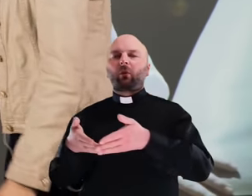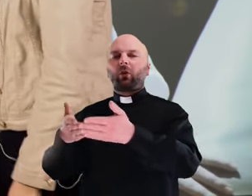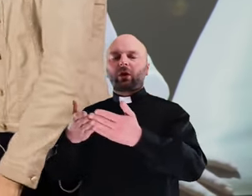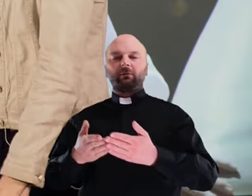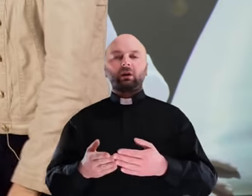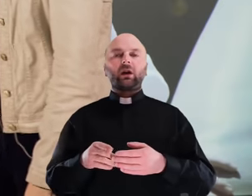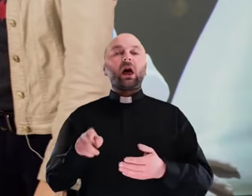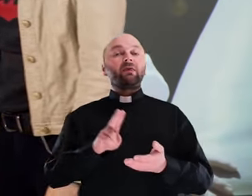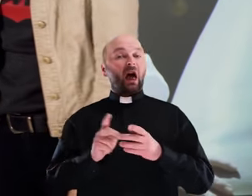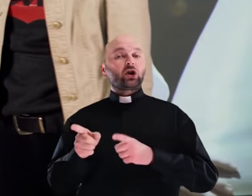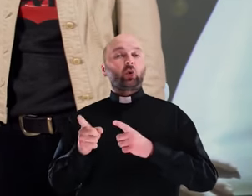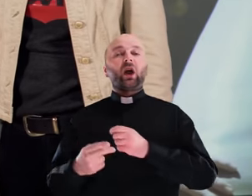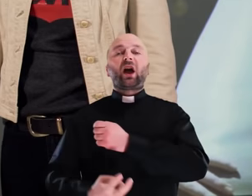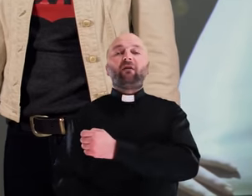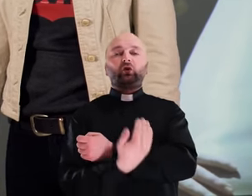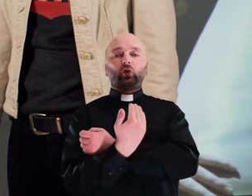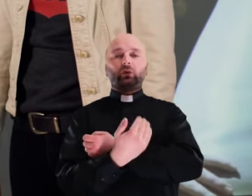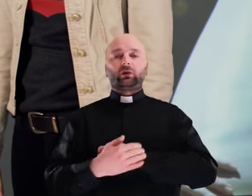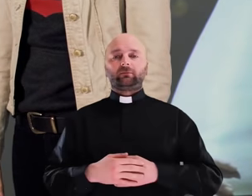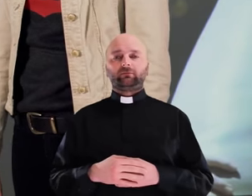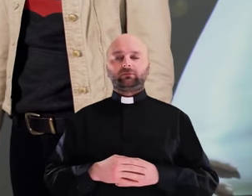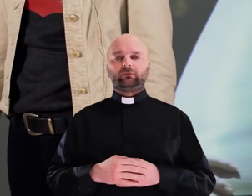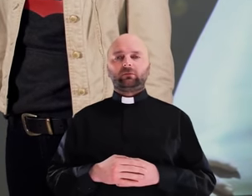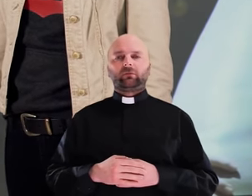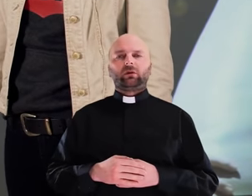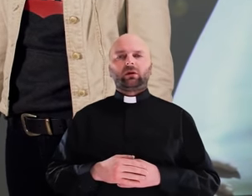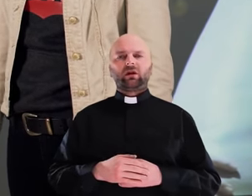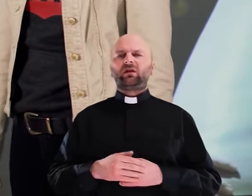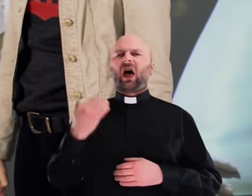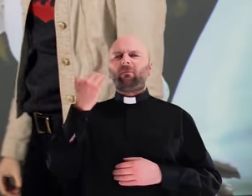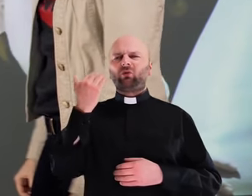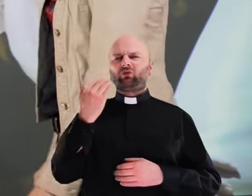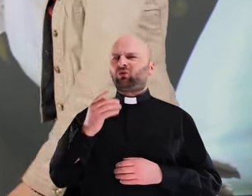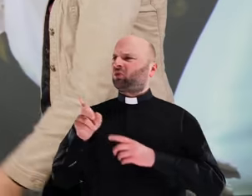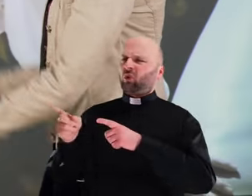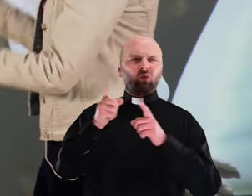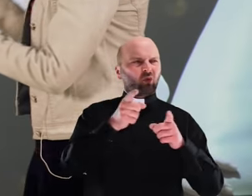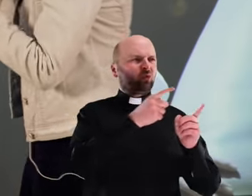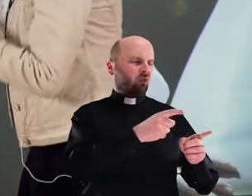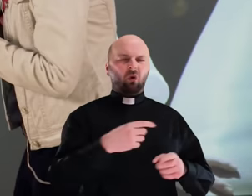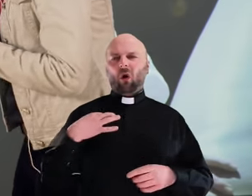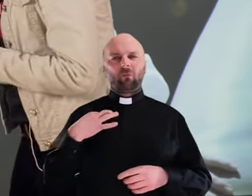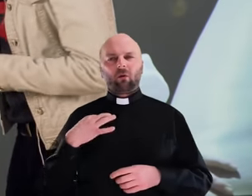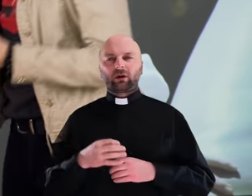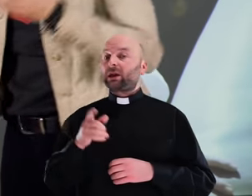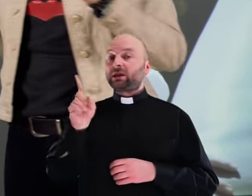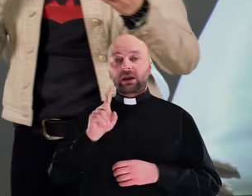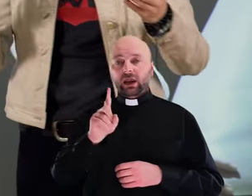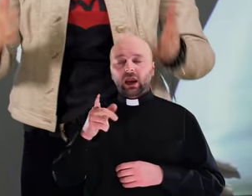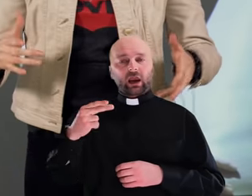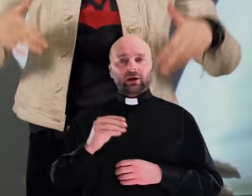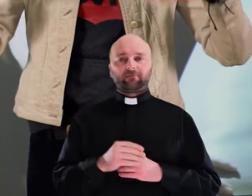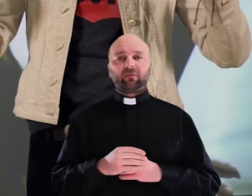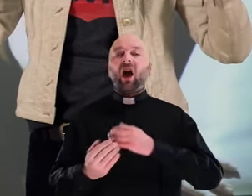wschód. Oj, tam... Przecież na morzu wszystkie kierunki są takie same. Ale właśnie, że nie. No bo